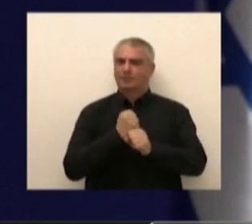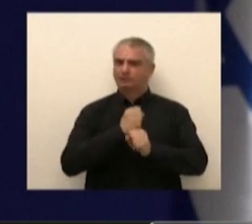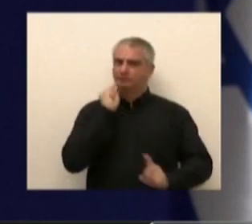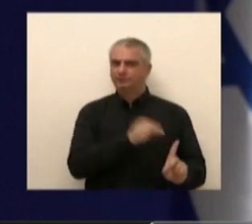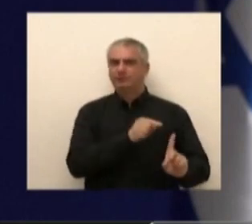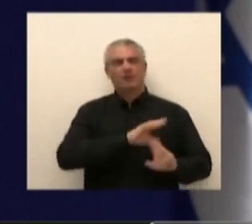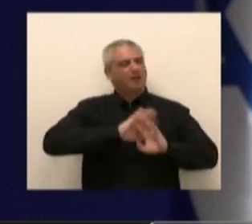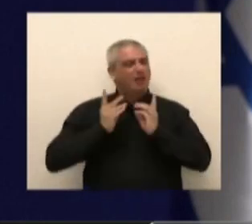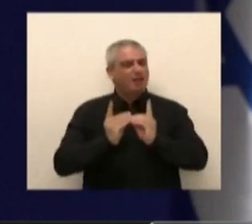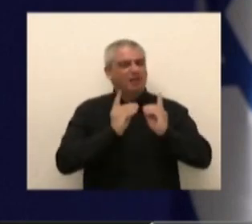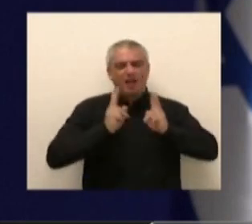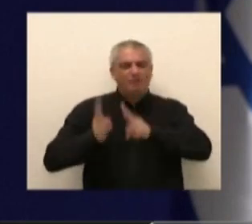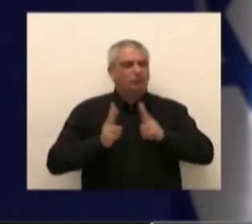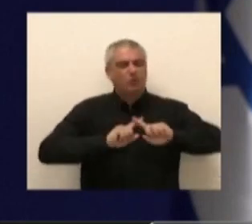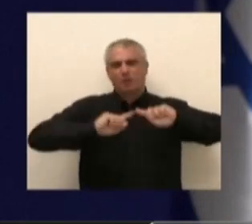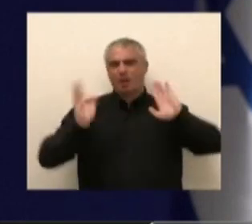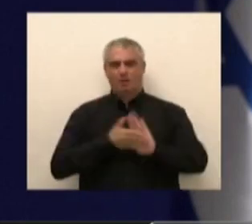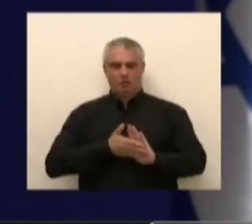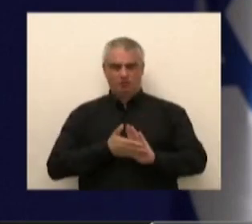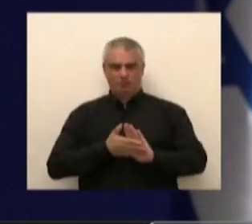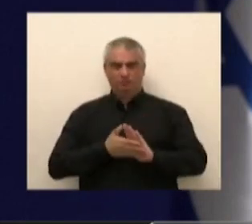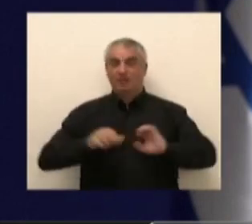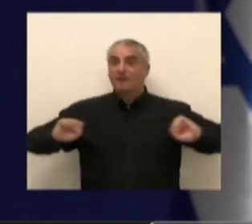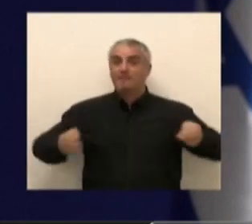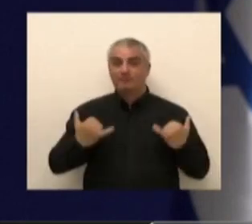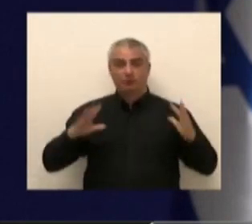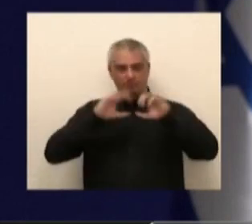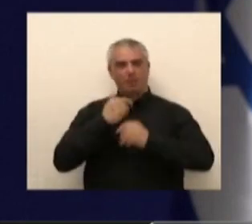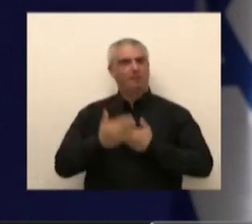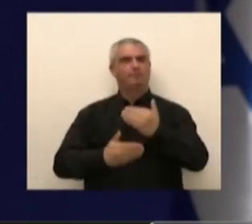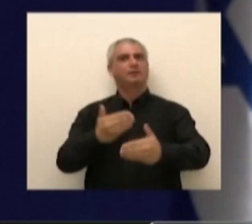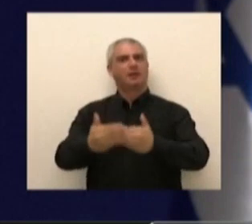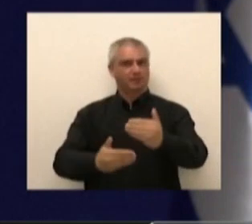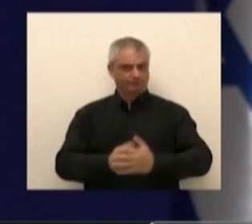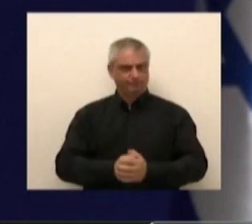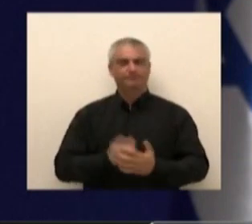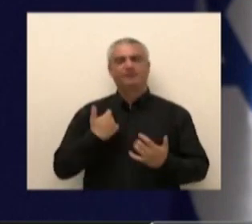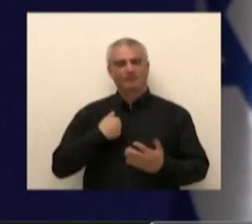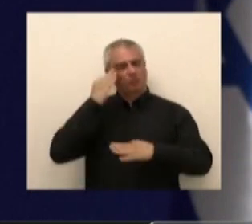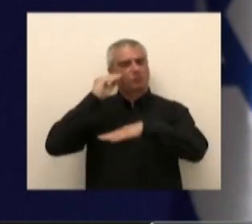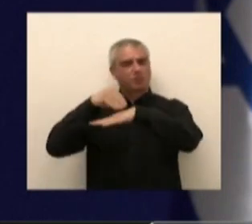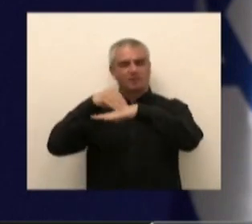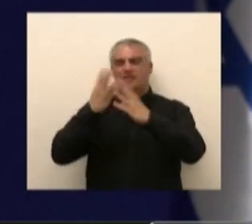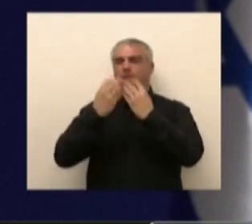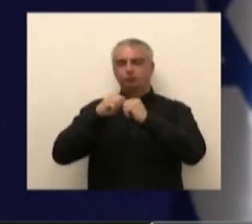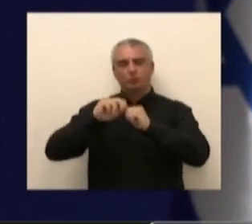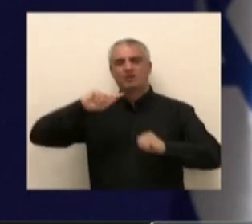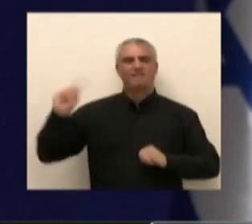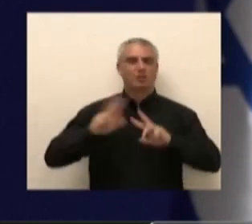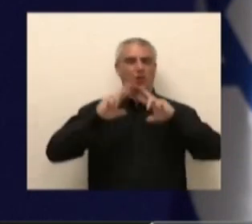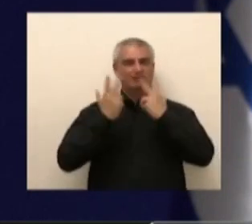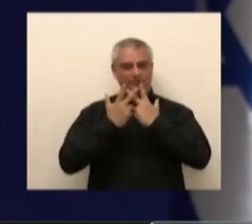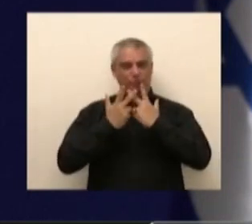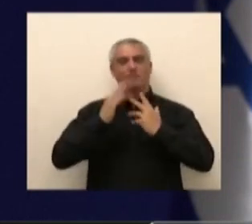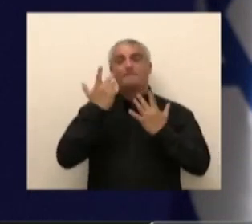ვამოწმებთ სატვირთო მანქანებს, რომლებიც აქ მოდიან. ეს სატვირთო მანქანები შეიცავს დახმარებას შეერთებული შტატებიდან, ხოლო ეგვიპტიდან ჩამოსული